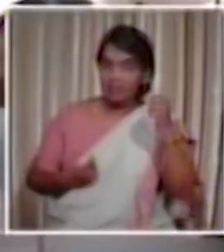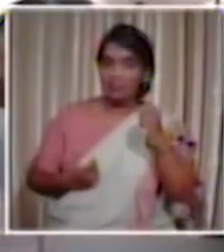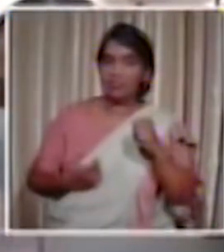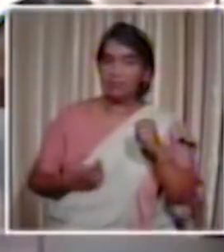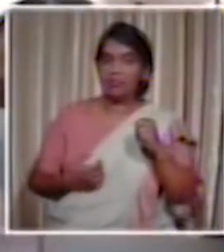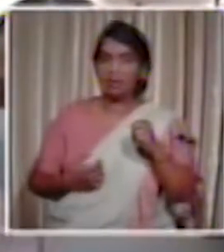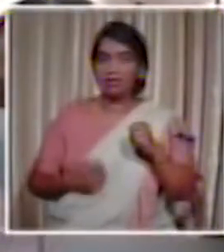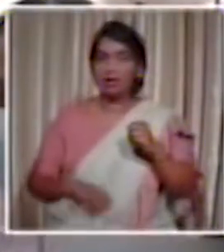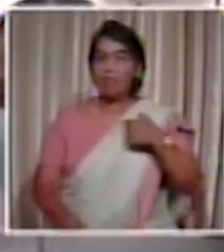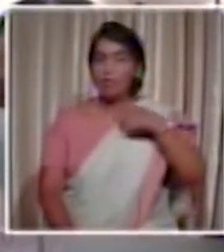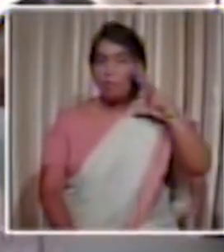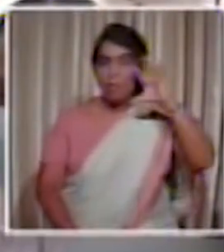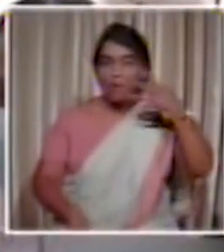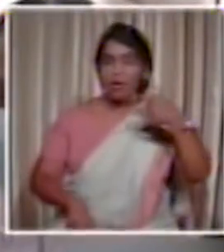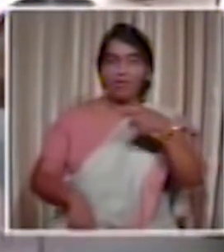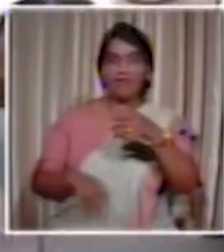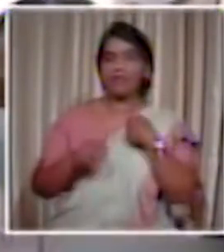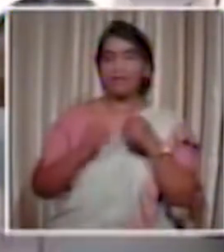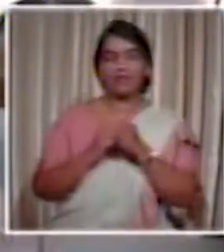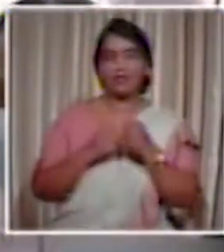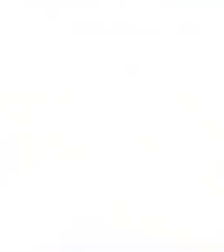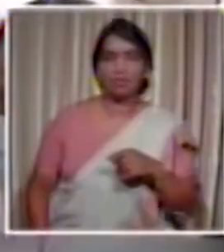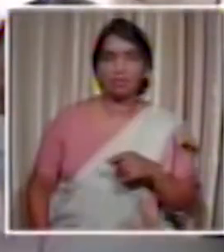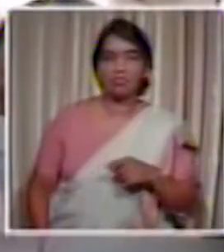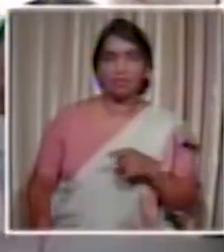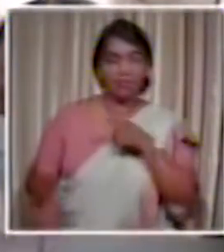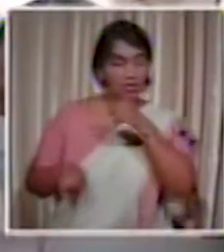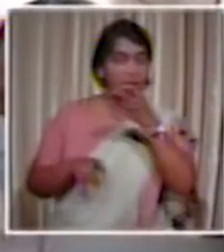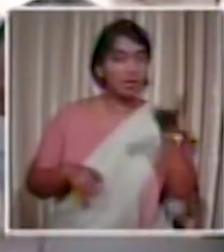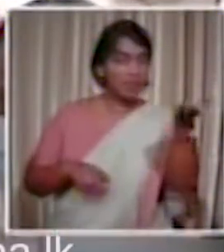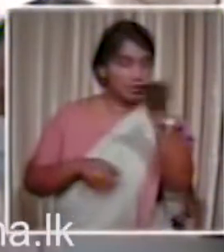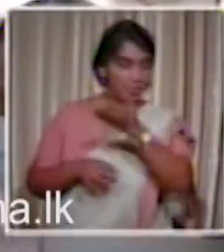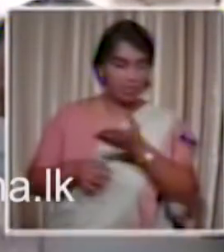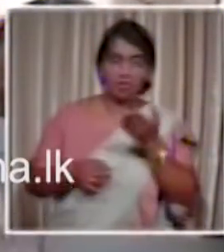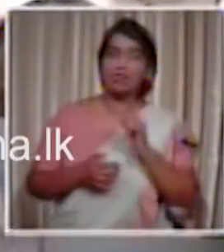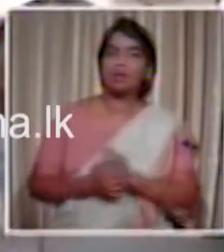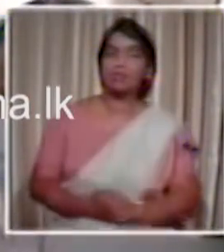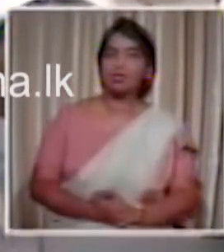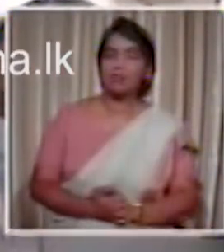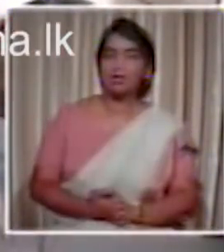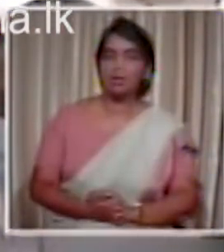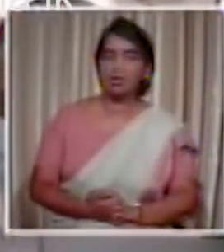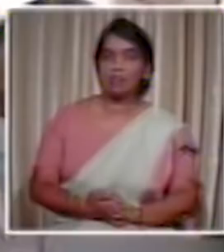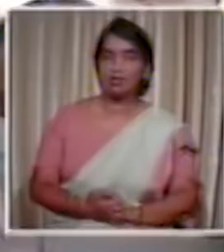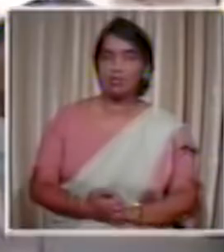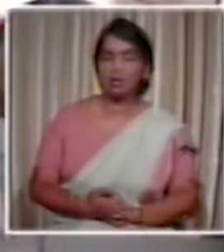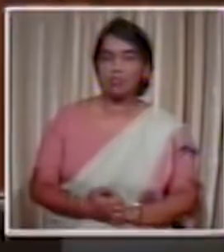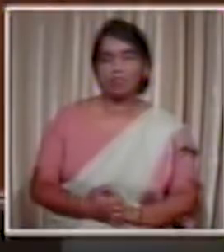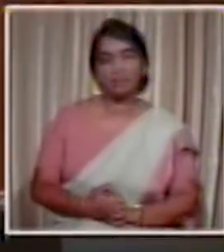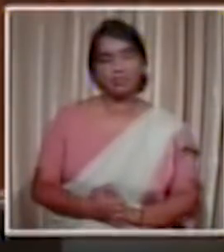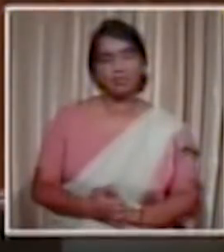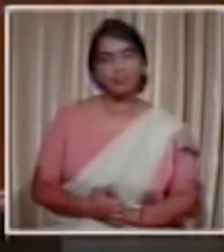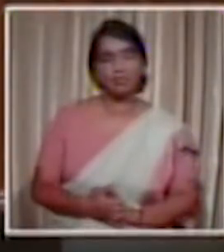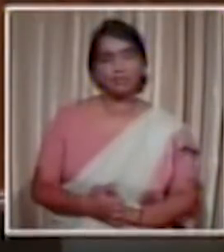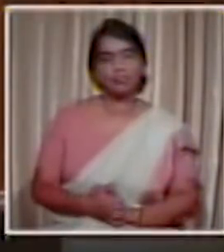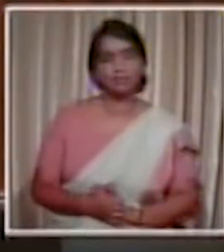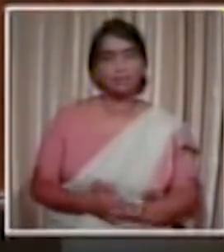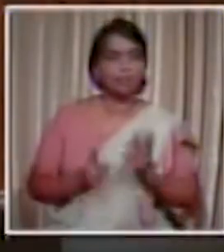ඔය ගොම් පාට වලට අපි අපි ගය වෙන්නේ නැහැ කරුණා කරලා නිස්සද්ද වෙන්න මට සභාව